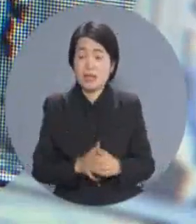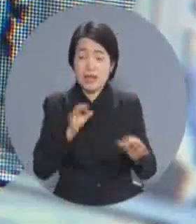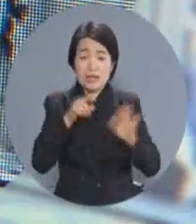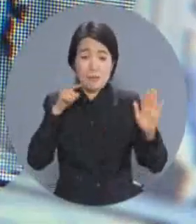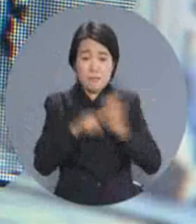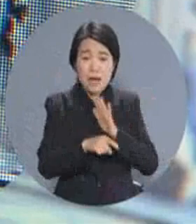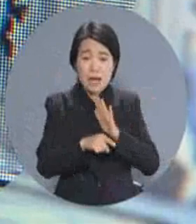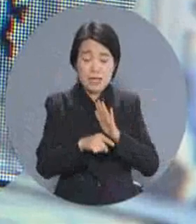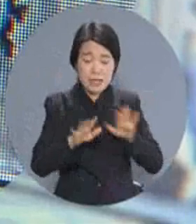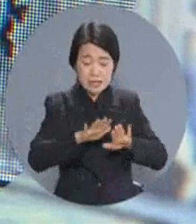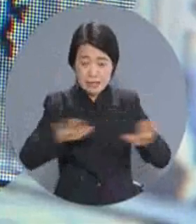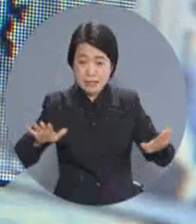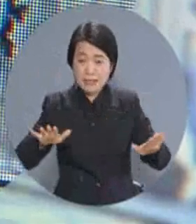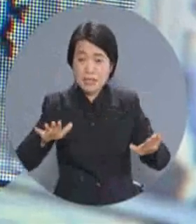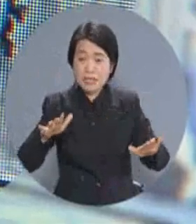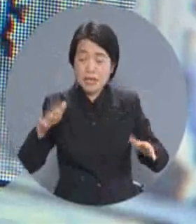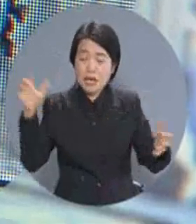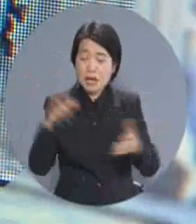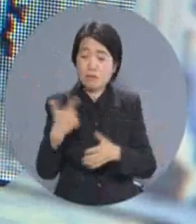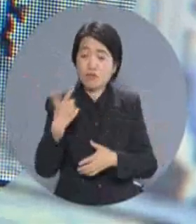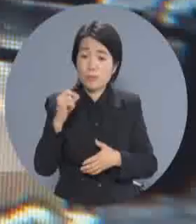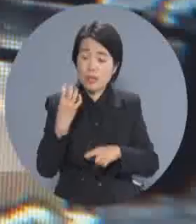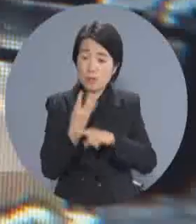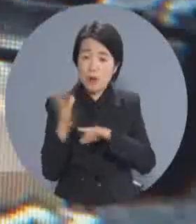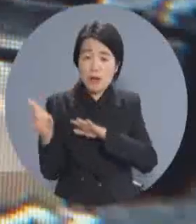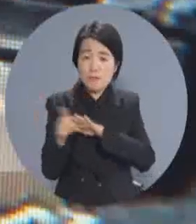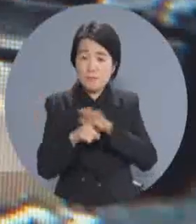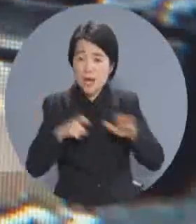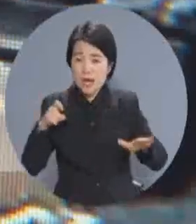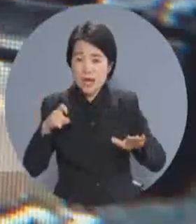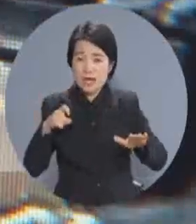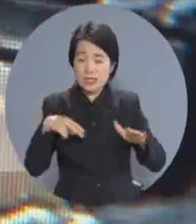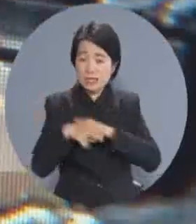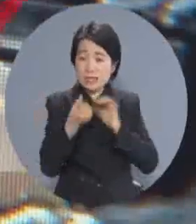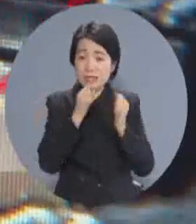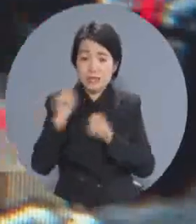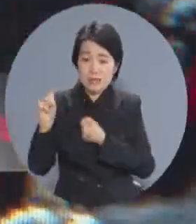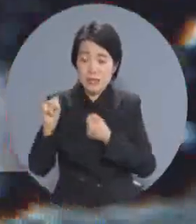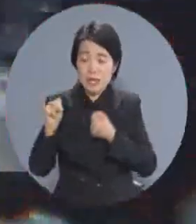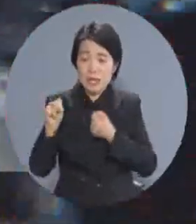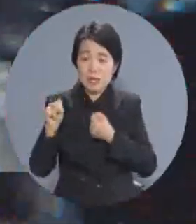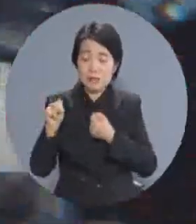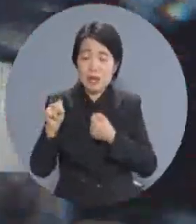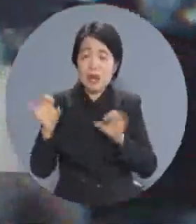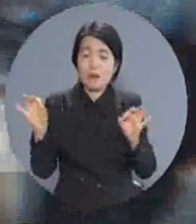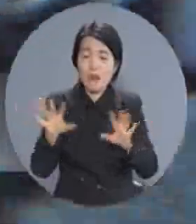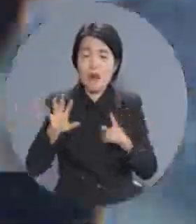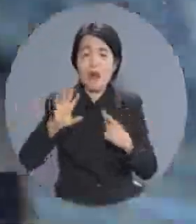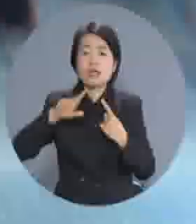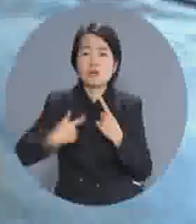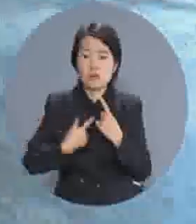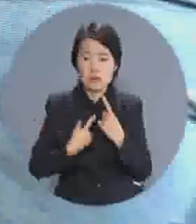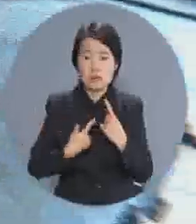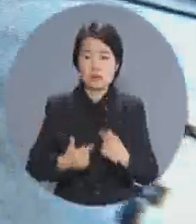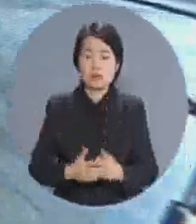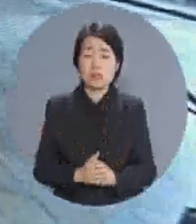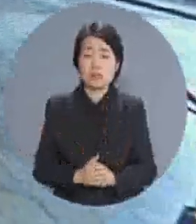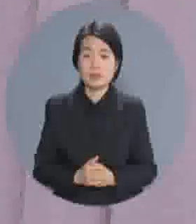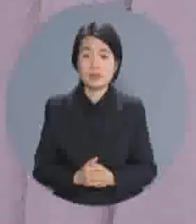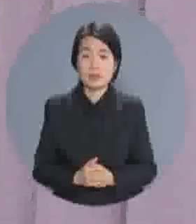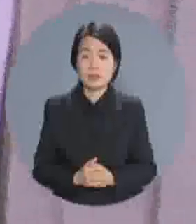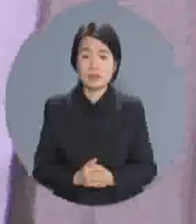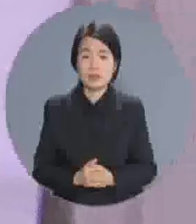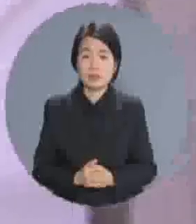안으로 들어가 진열장에 있는 6천만원어치 귀금속을 쓰러 담고 다시 빠져나와 도망치는데 불과 1분이 걸렸습니다